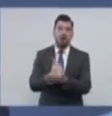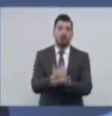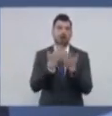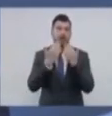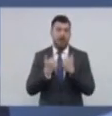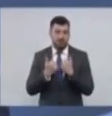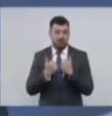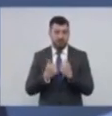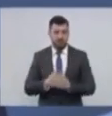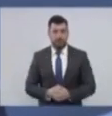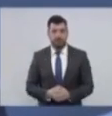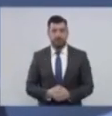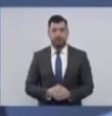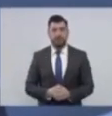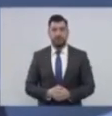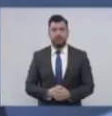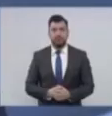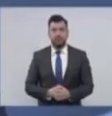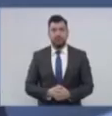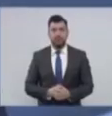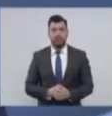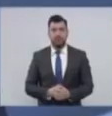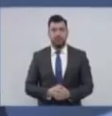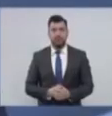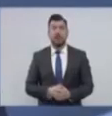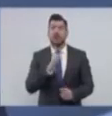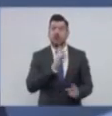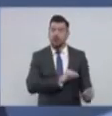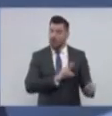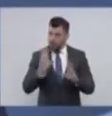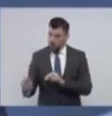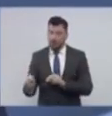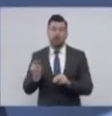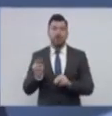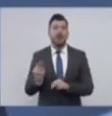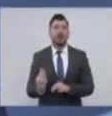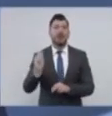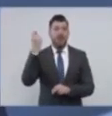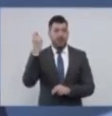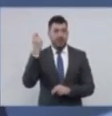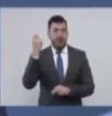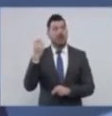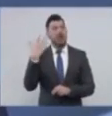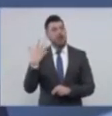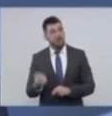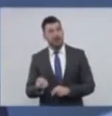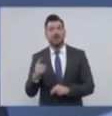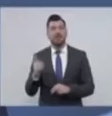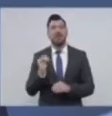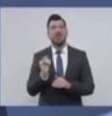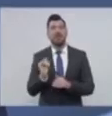αναπληρωτής υπουργός οικονομικών θεόδωρος κε λάκης ενώ την παρουσίαση συντόνισε ο υφυπουργός παρά τον πρωθυπουργό και κυβερνητικός